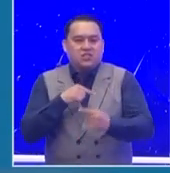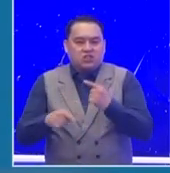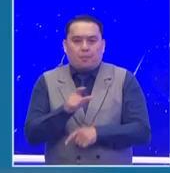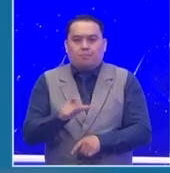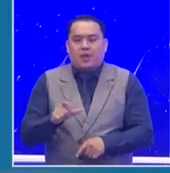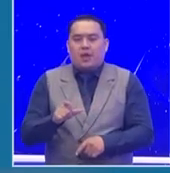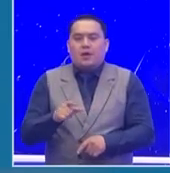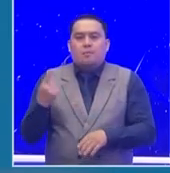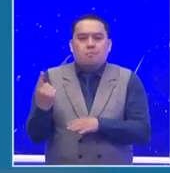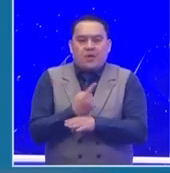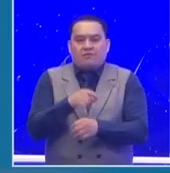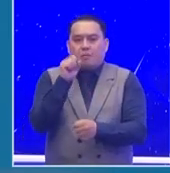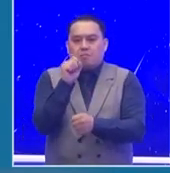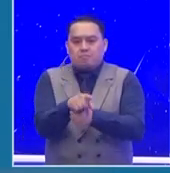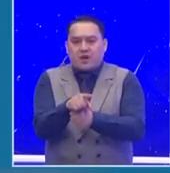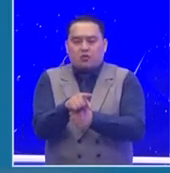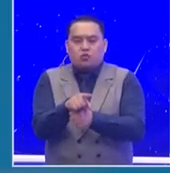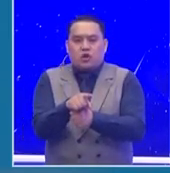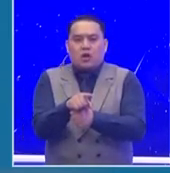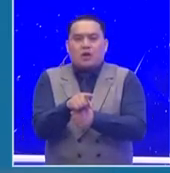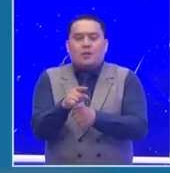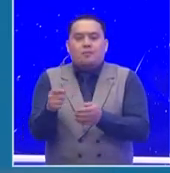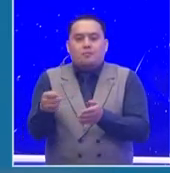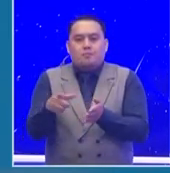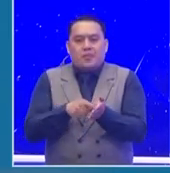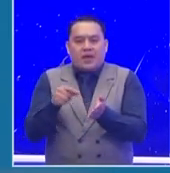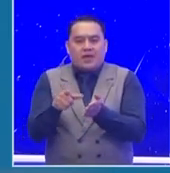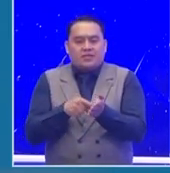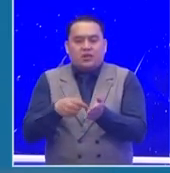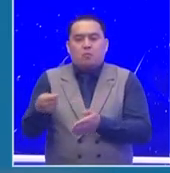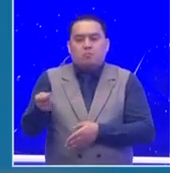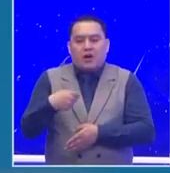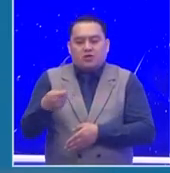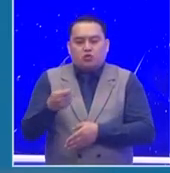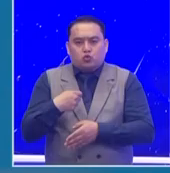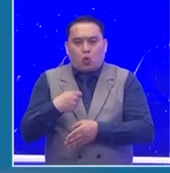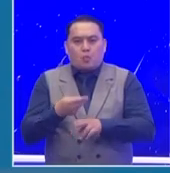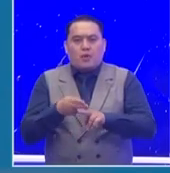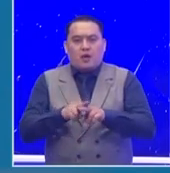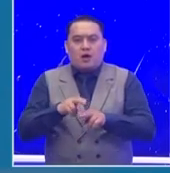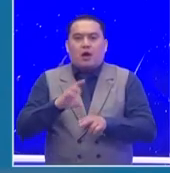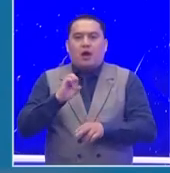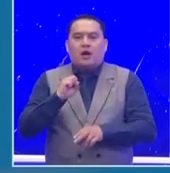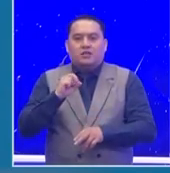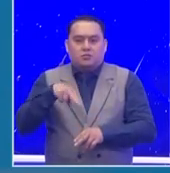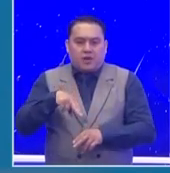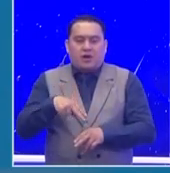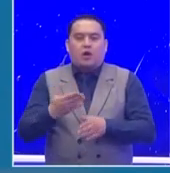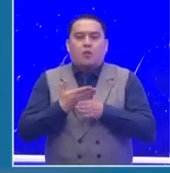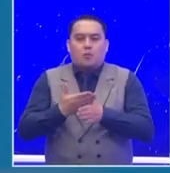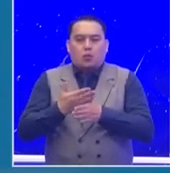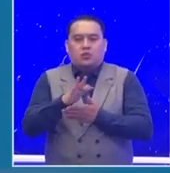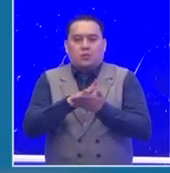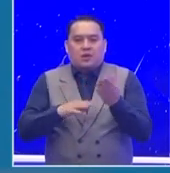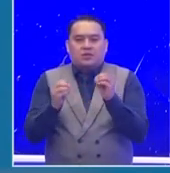Первое. Поручаю проиндексировать пенсии и государственные пособия, включая адресную социальную помощь,